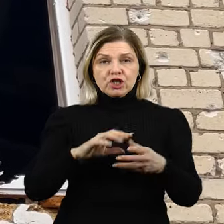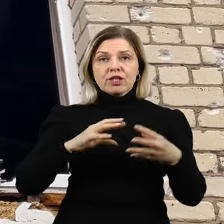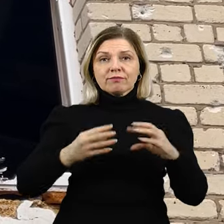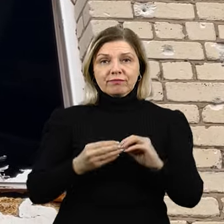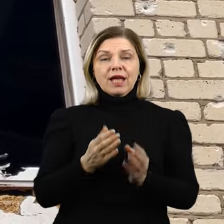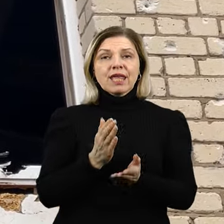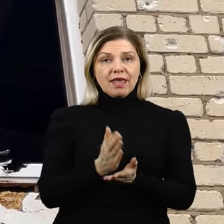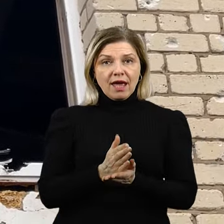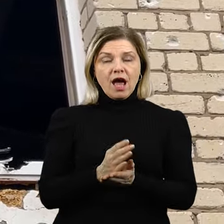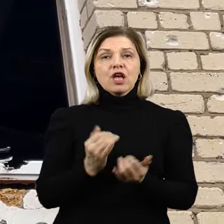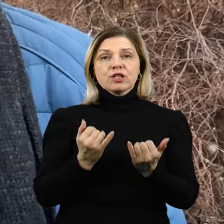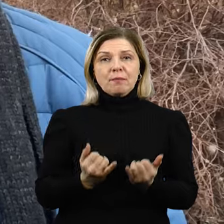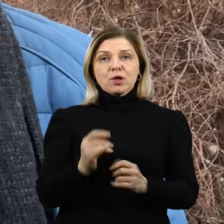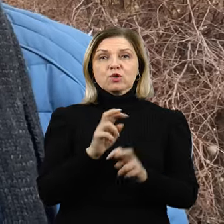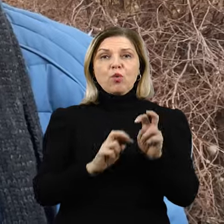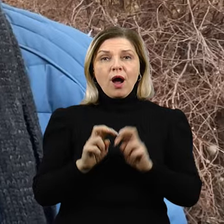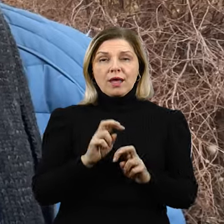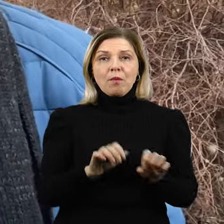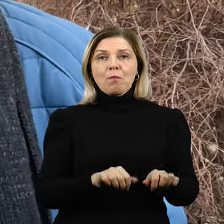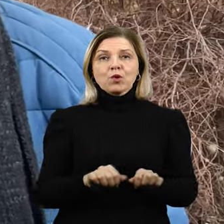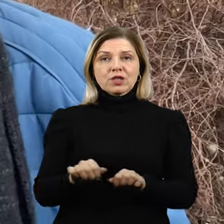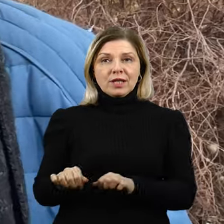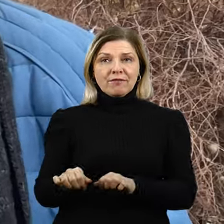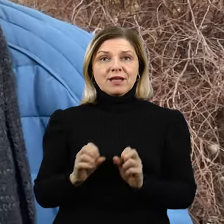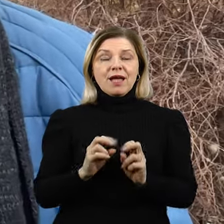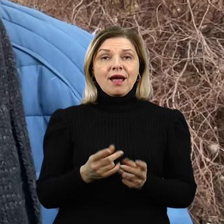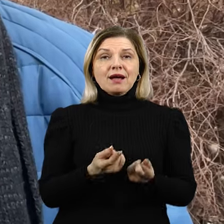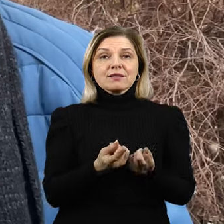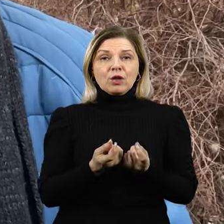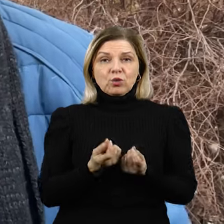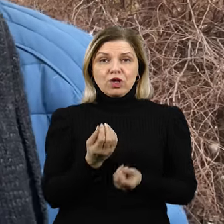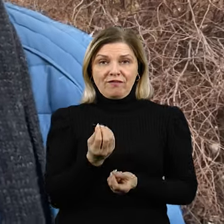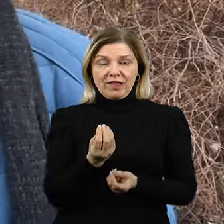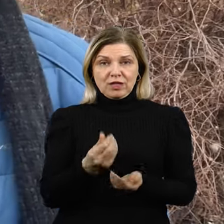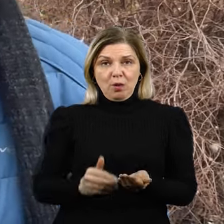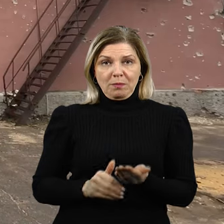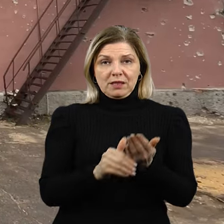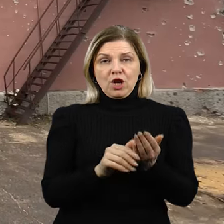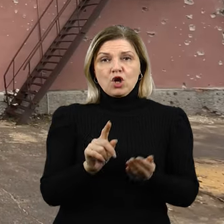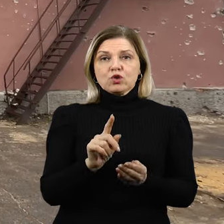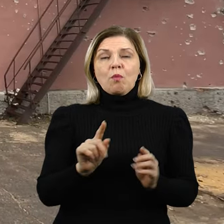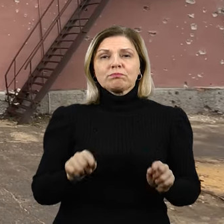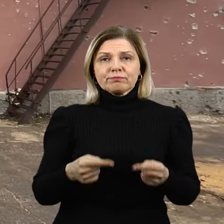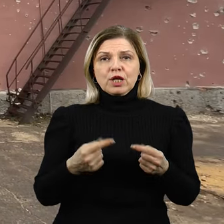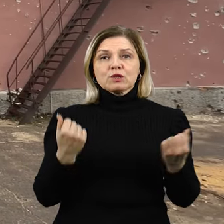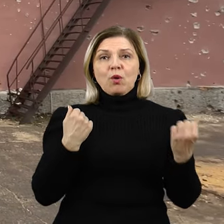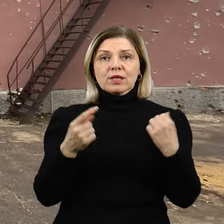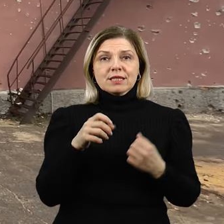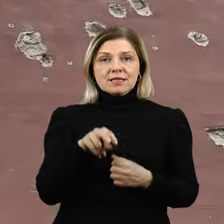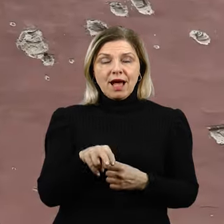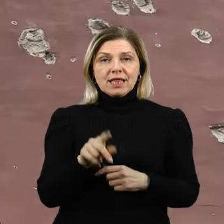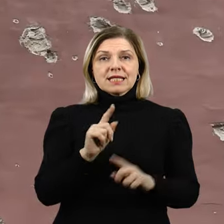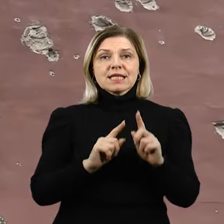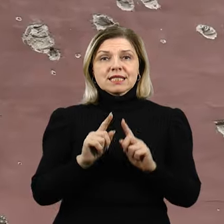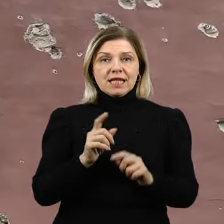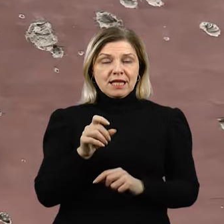є, тепер шукаємо можливість, як заручити фінансову підтримку, щоб відновити і спортивну залу, і сесійну залу.